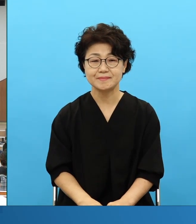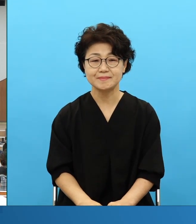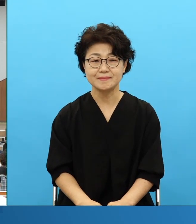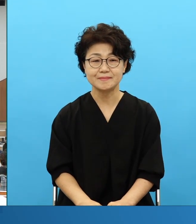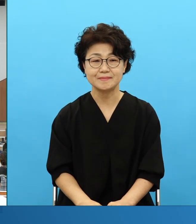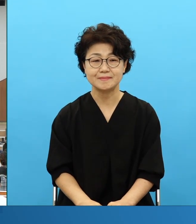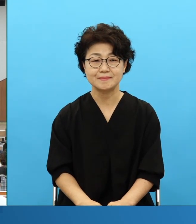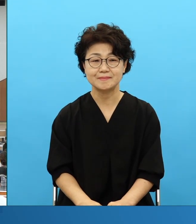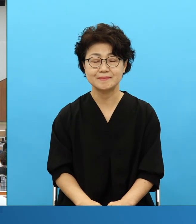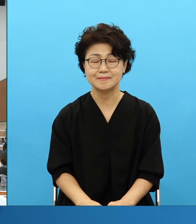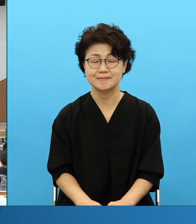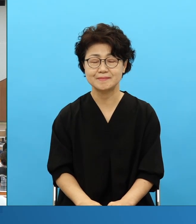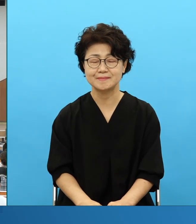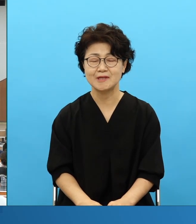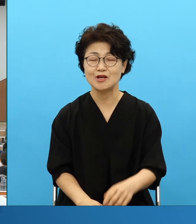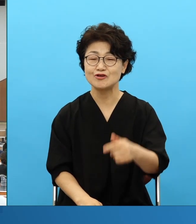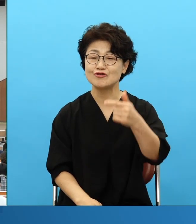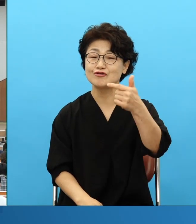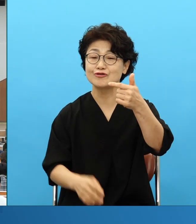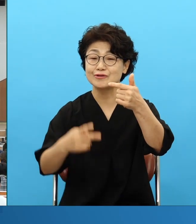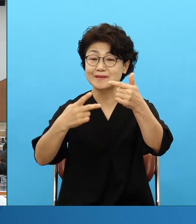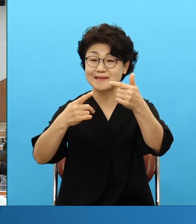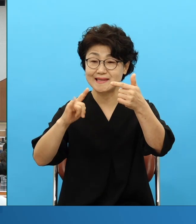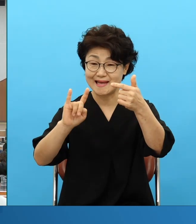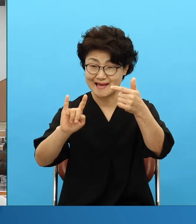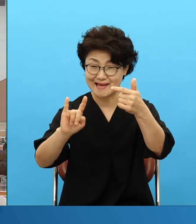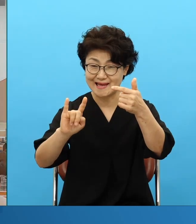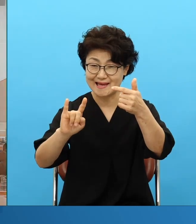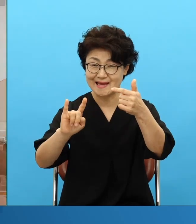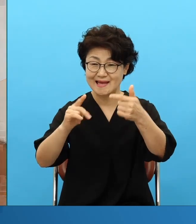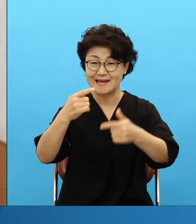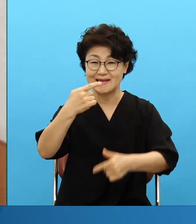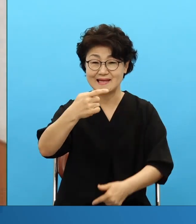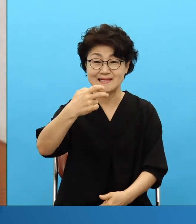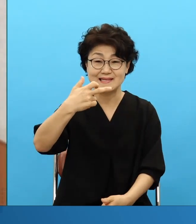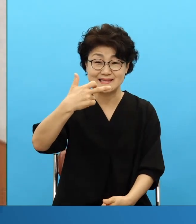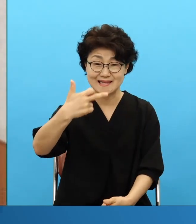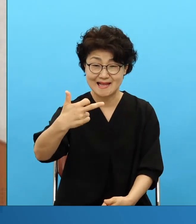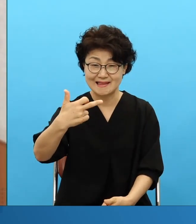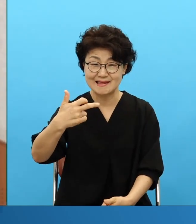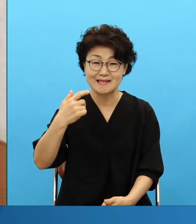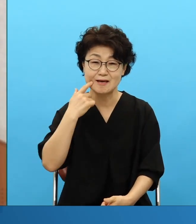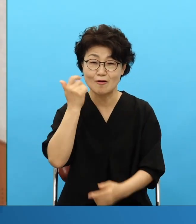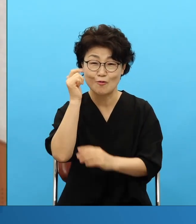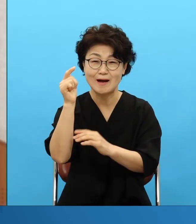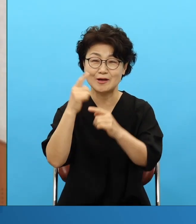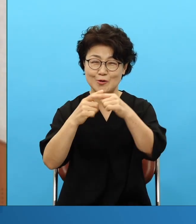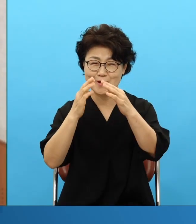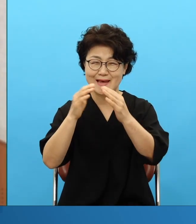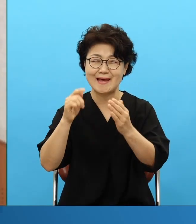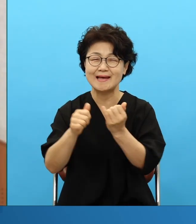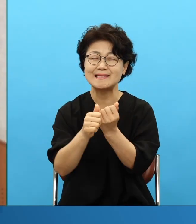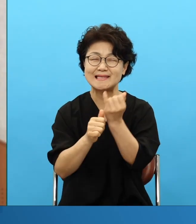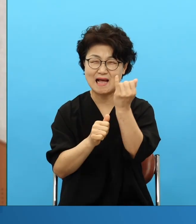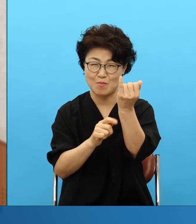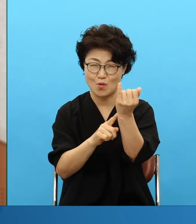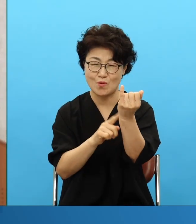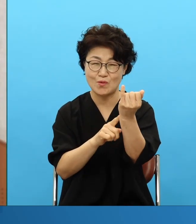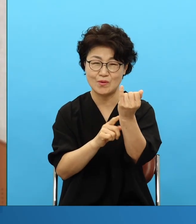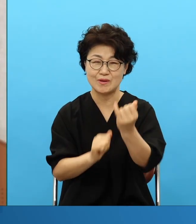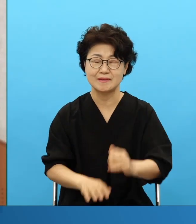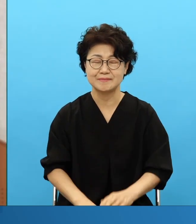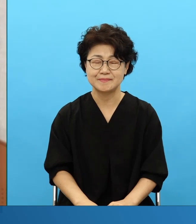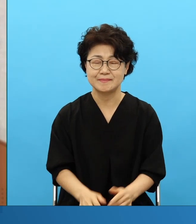세계 사모회 6대 회장 일산영광교회 김순례 사모입니다. 다 같이